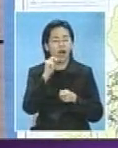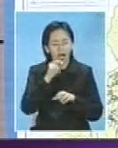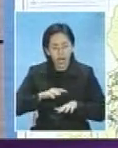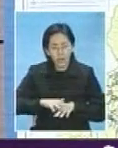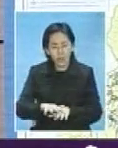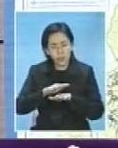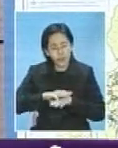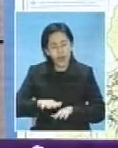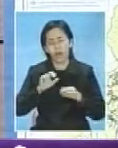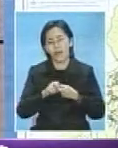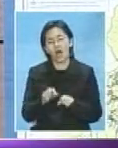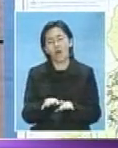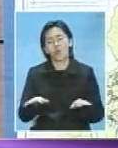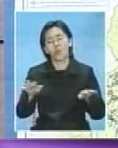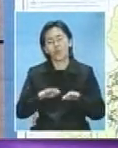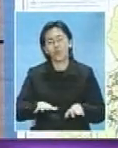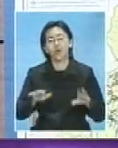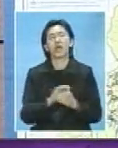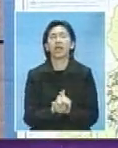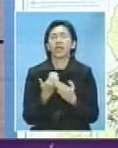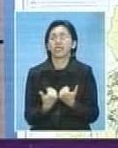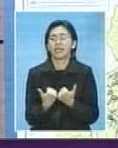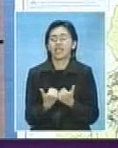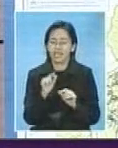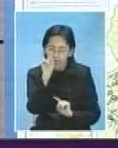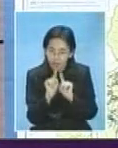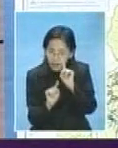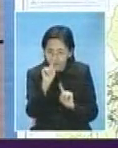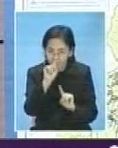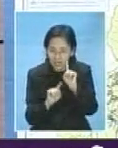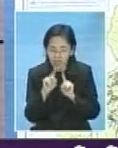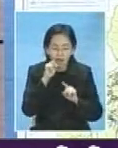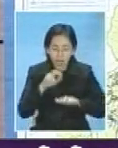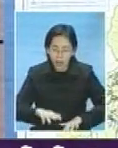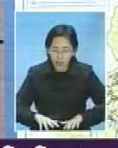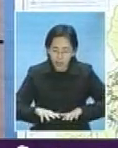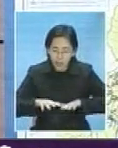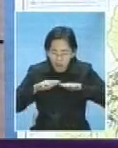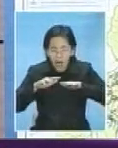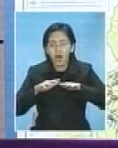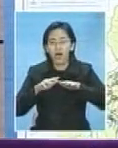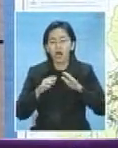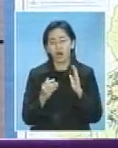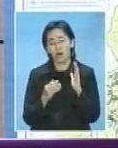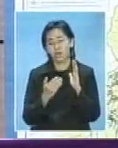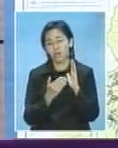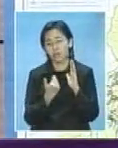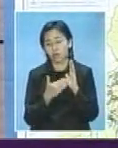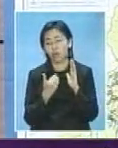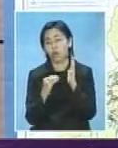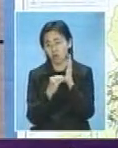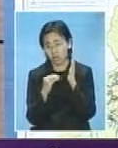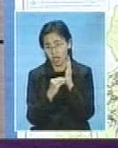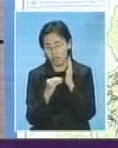ก็ทำให้การประเมินสถานการณ์การท่วมของน้ำในภาคตะวันตกของกรุงเทพมหานคร